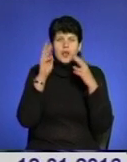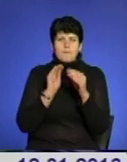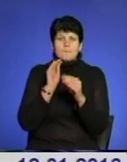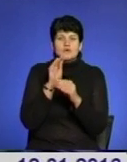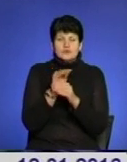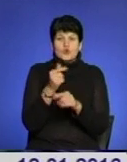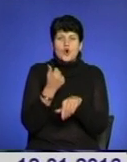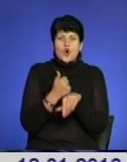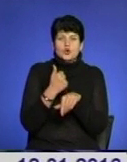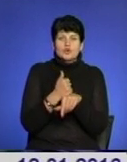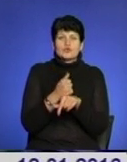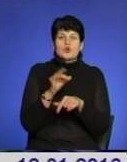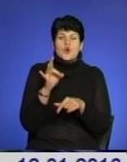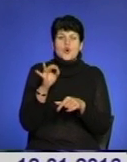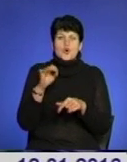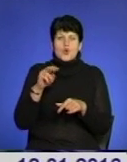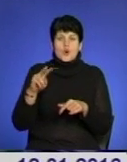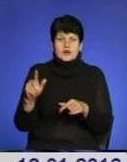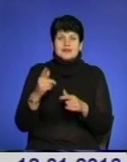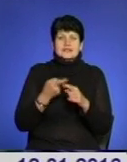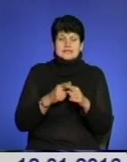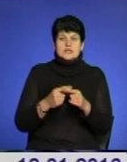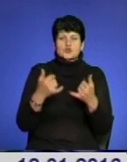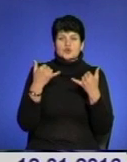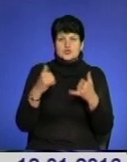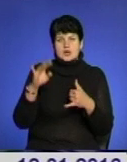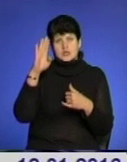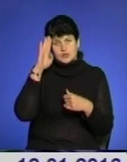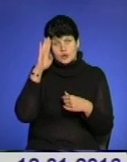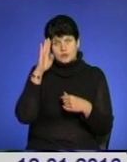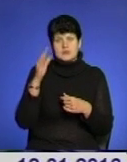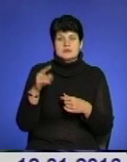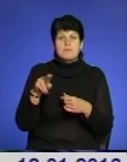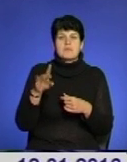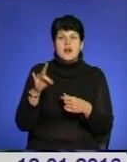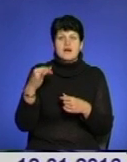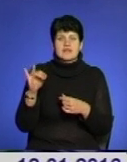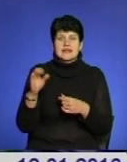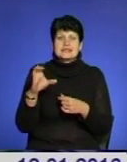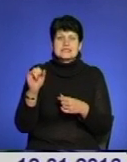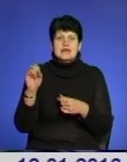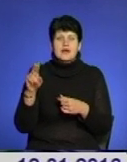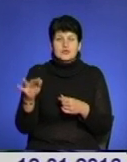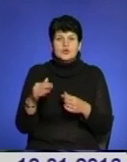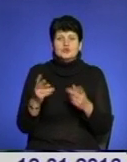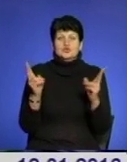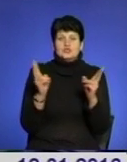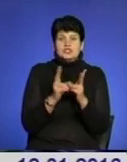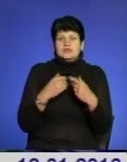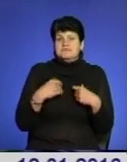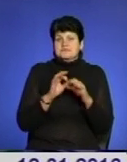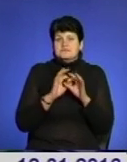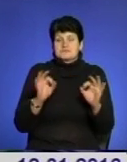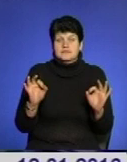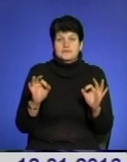роль, якому тут червоною ниткою проходить сучасний воїн-боєць, кібер правого сектора добровольчого корпусу. Зустрічають нас добре, чудово,